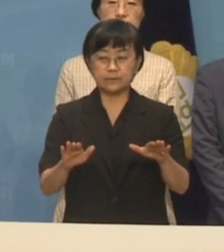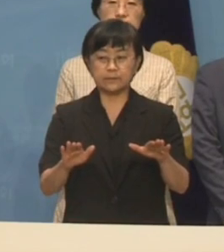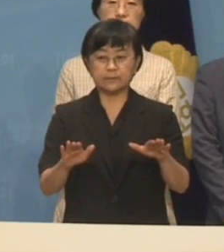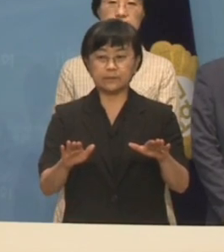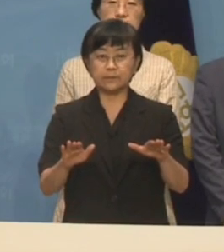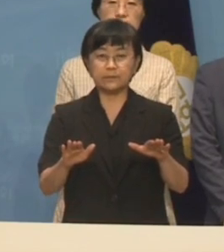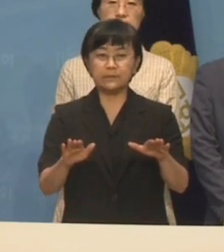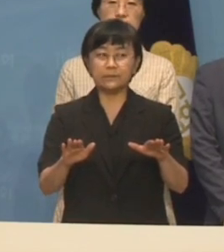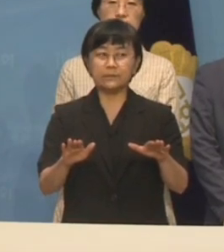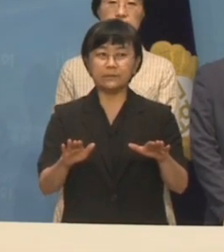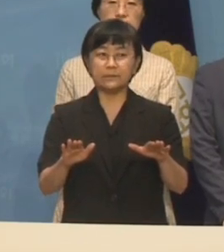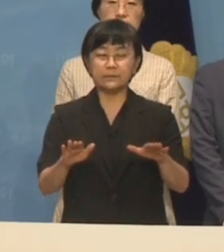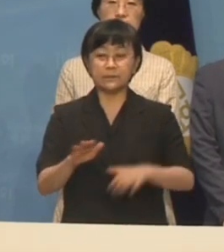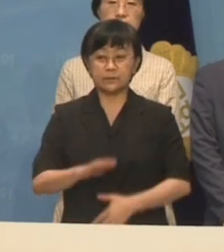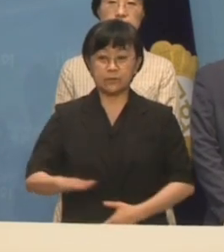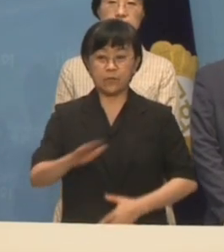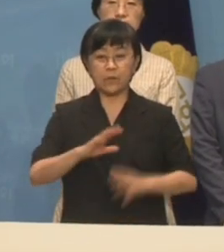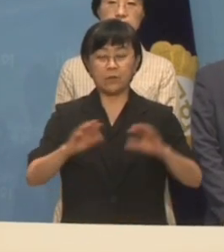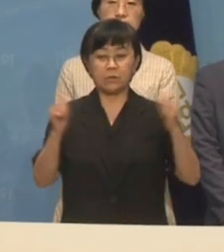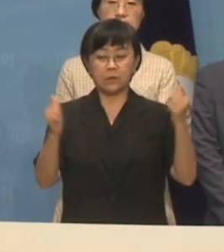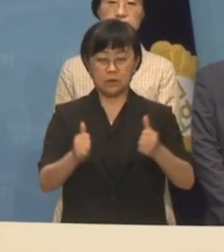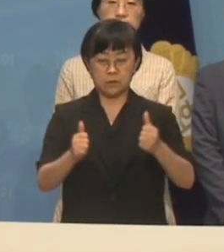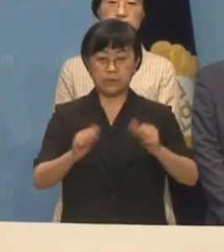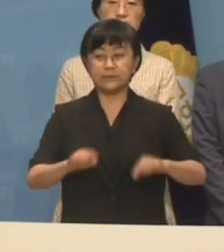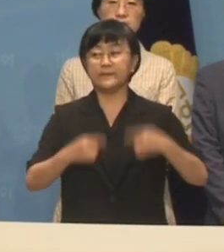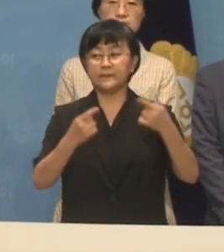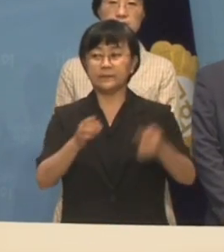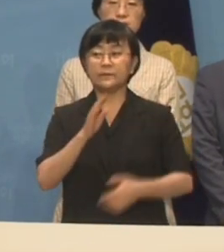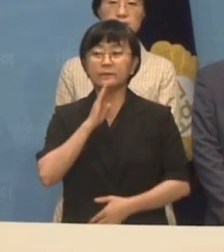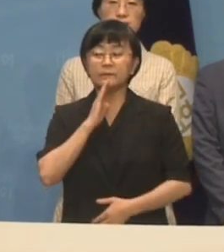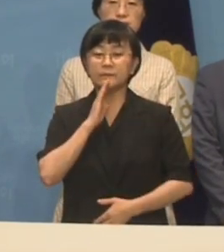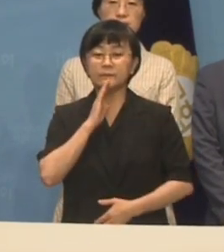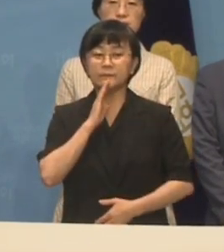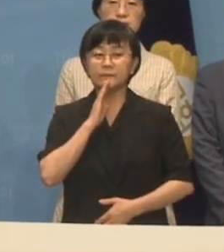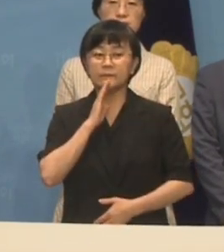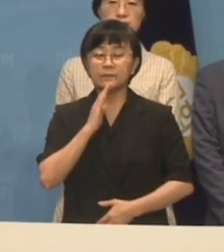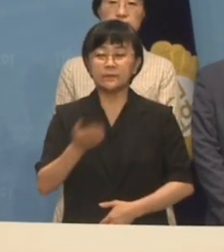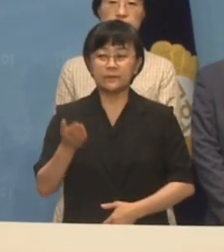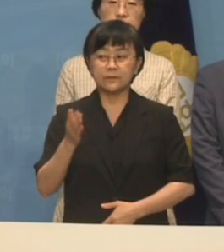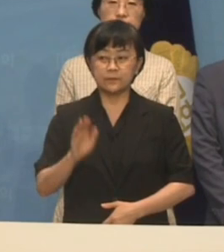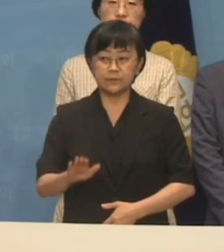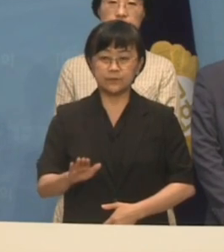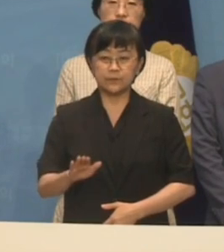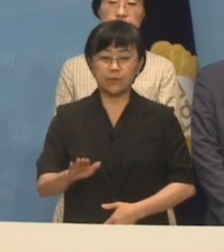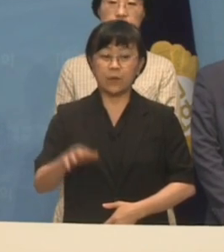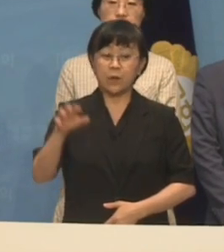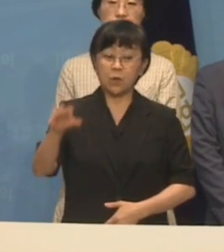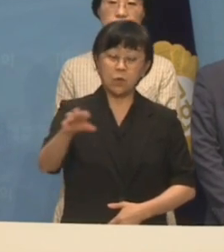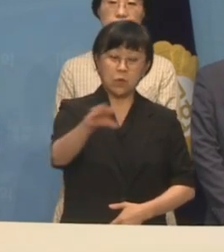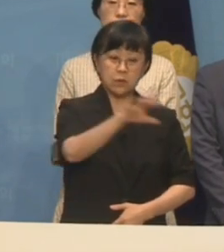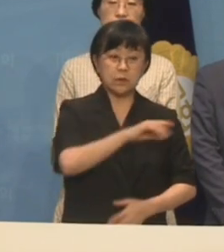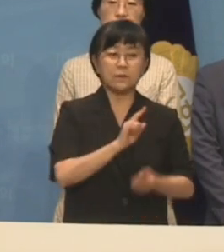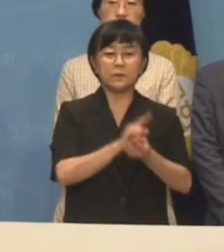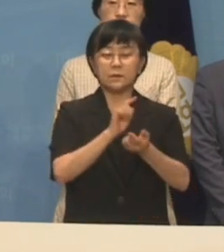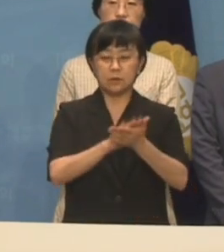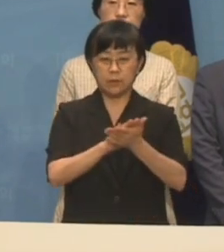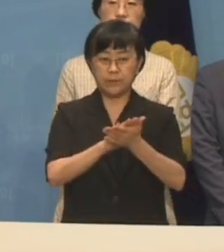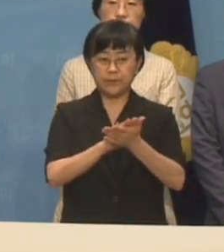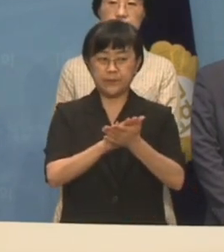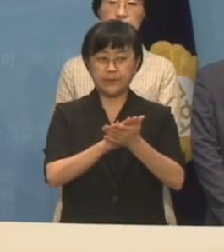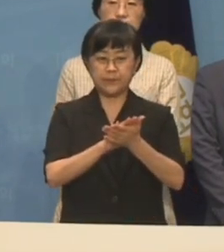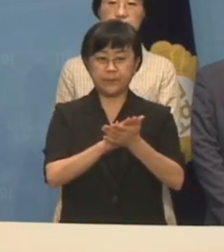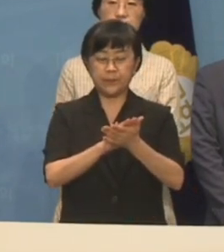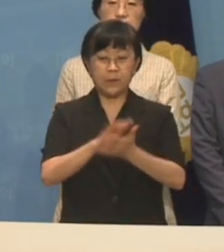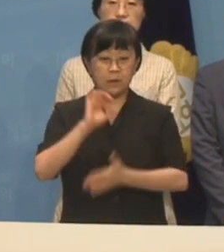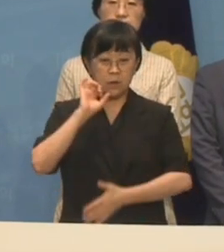자리에는 저희 이제 국회의원님들도 오시기는 했지만 이 현장에서 직접 피부로